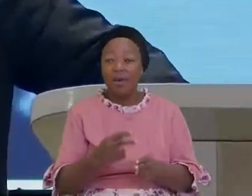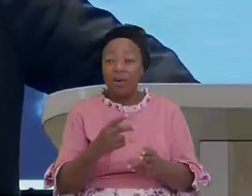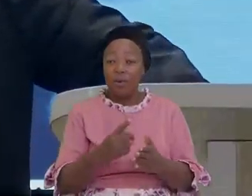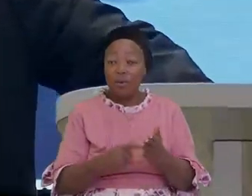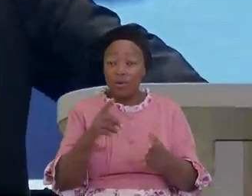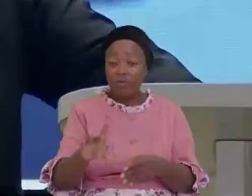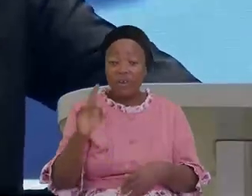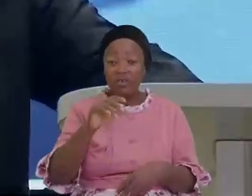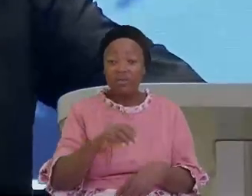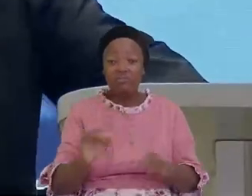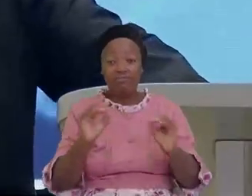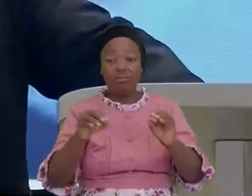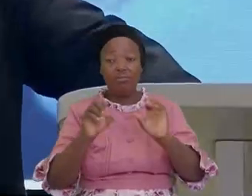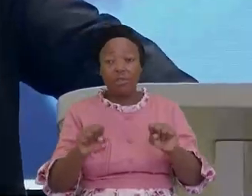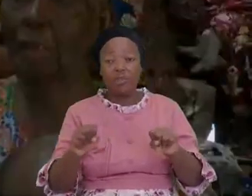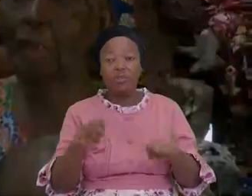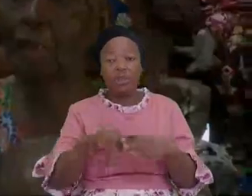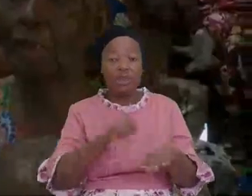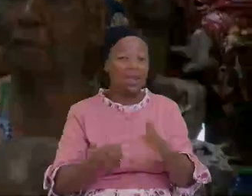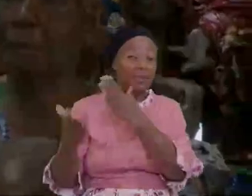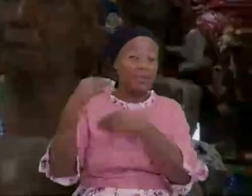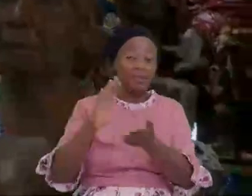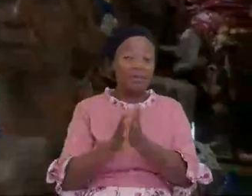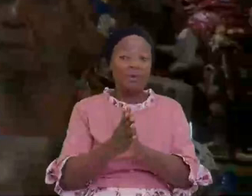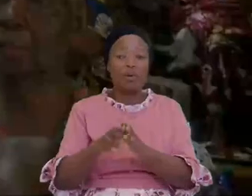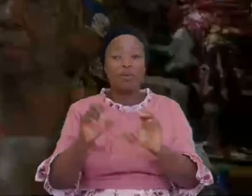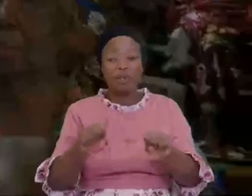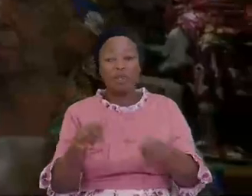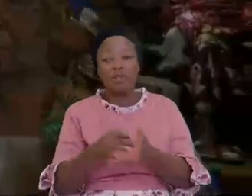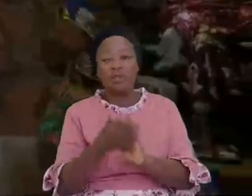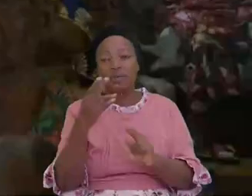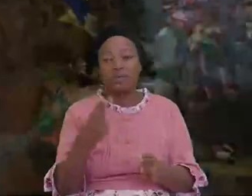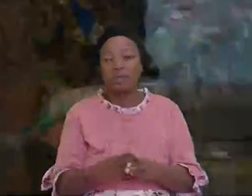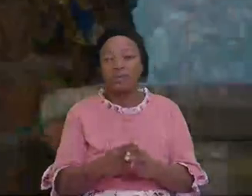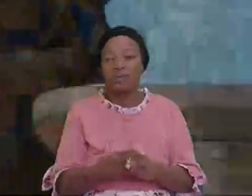Ce que tu trouvais impossible par le passé, ce sera possible.